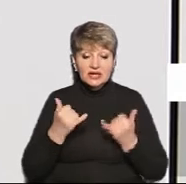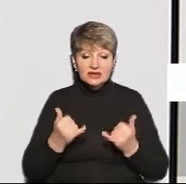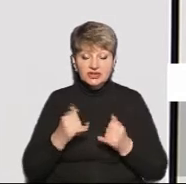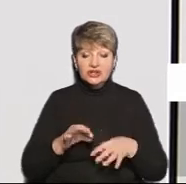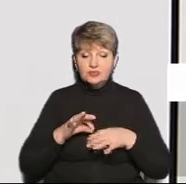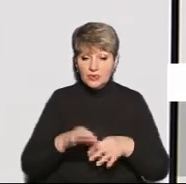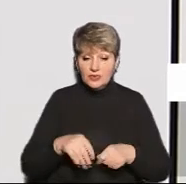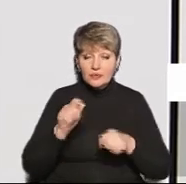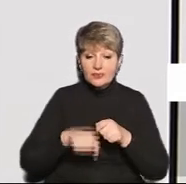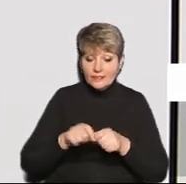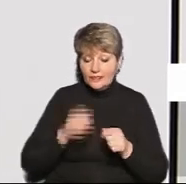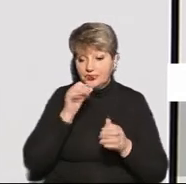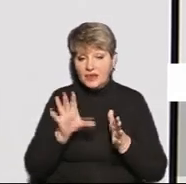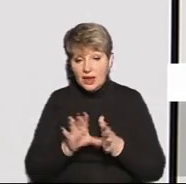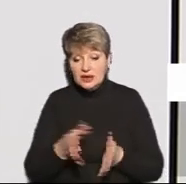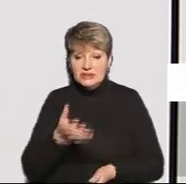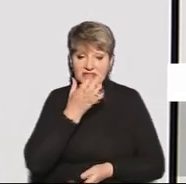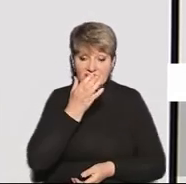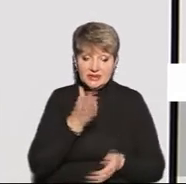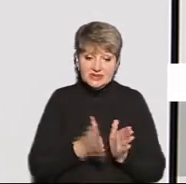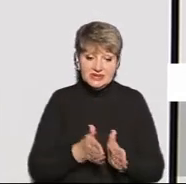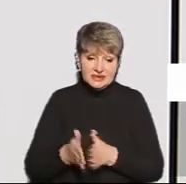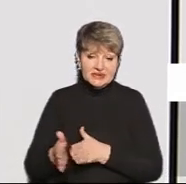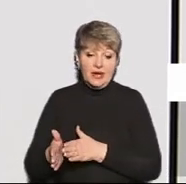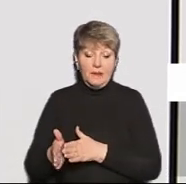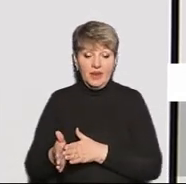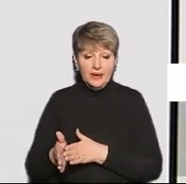перевірка енергетичної системи, кисневої системи.